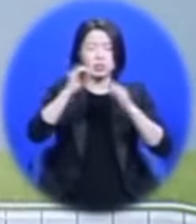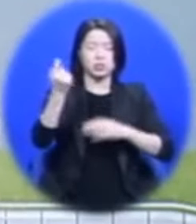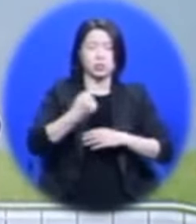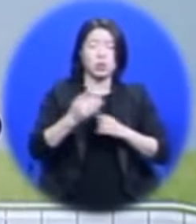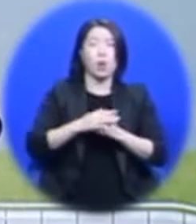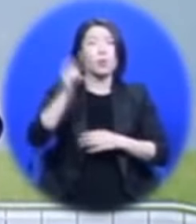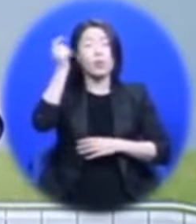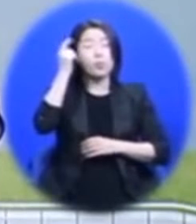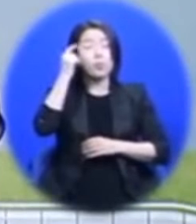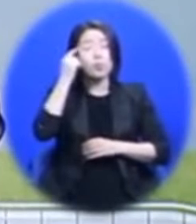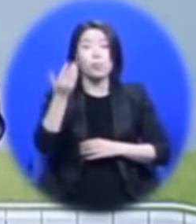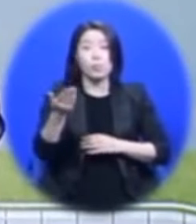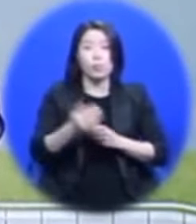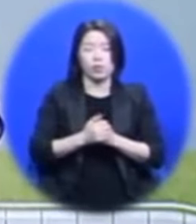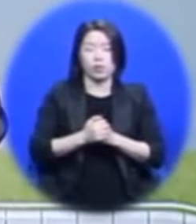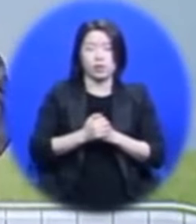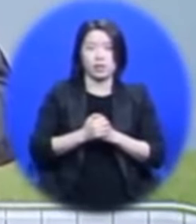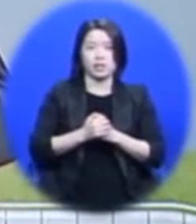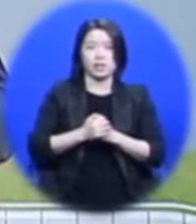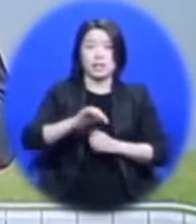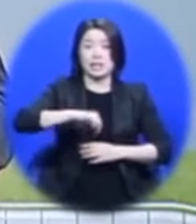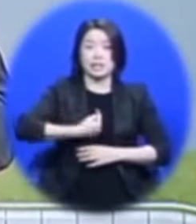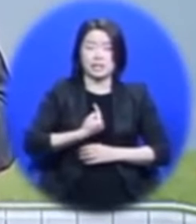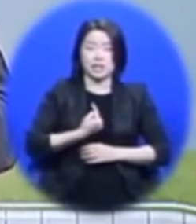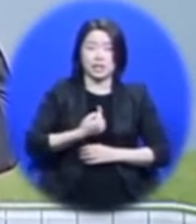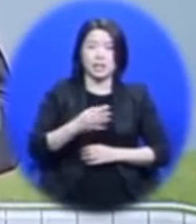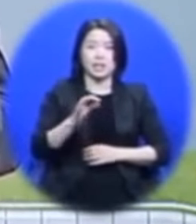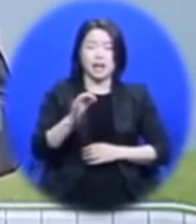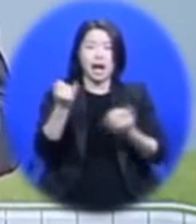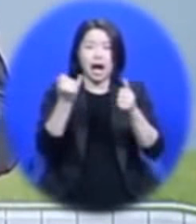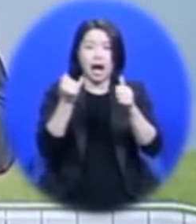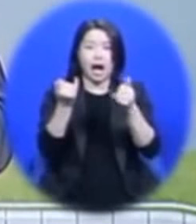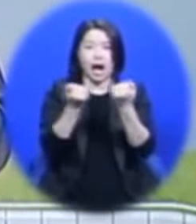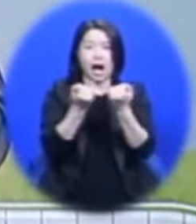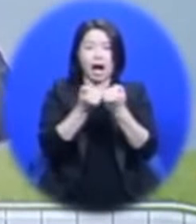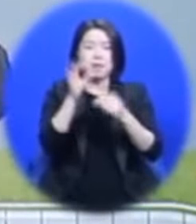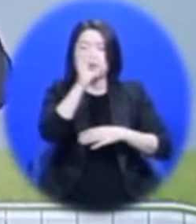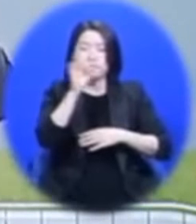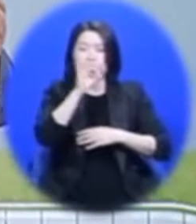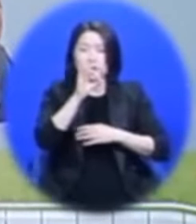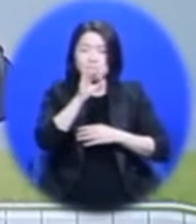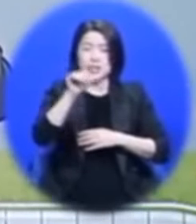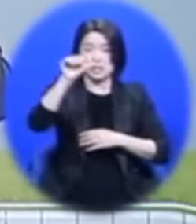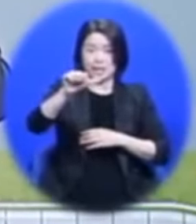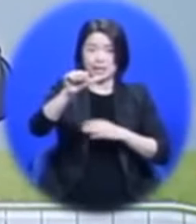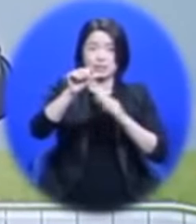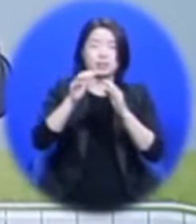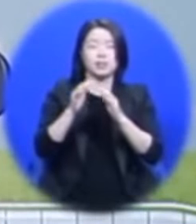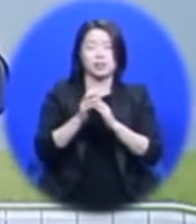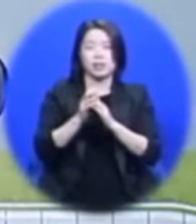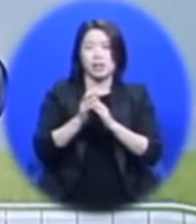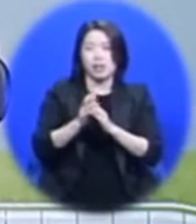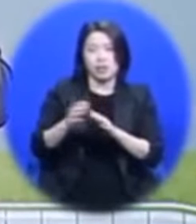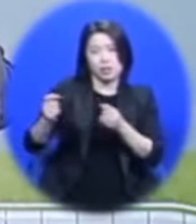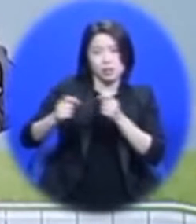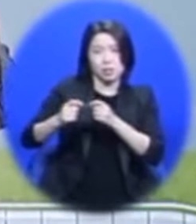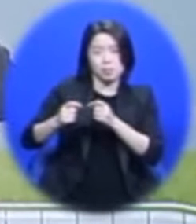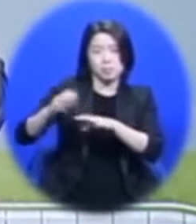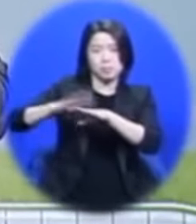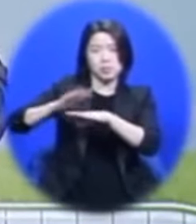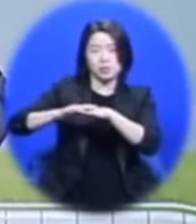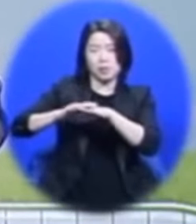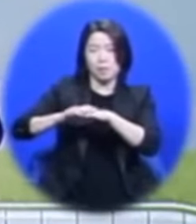왜 그러시냐고 그랬더니 자기 암퇴지 다섯 마리가 옆집 밭에 가서 그 채소를